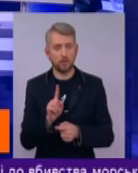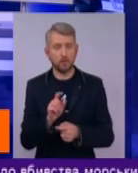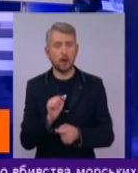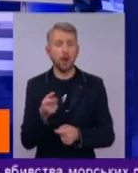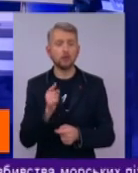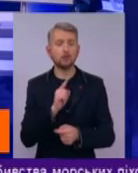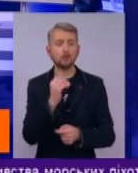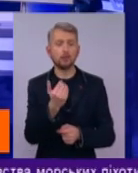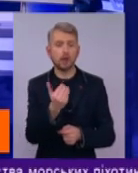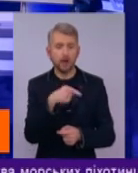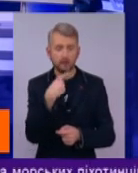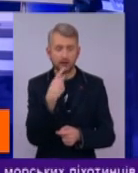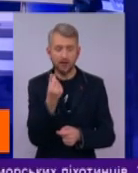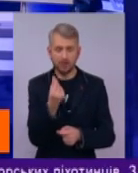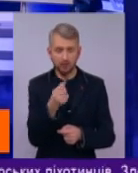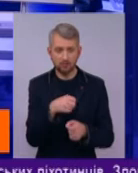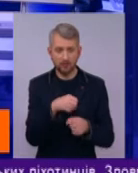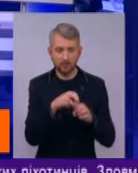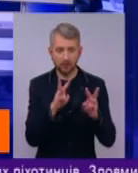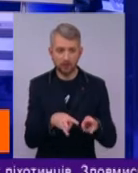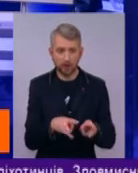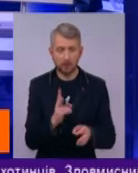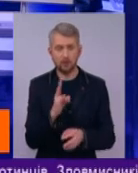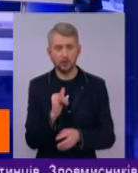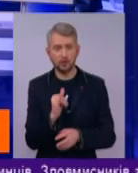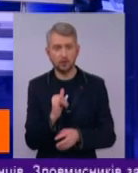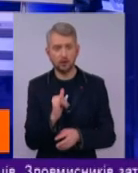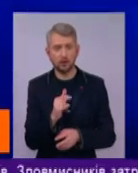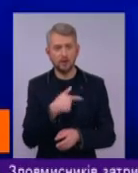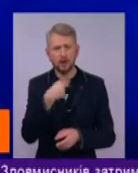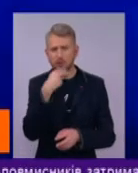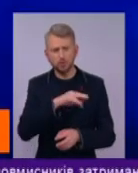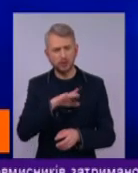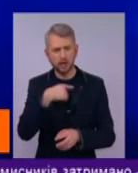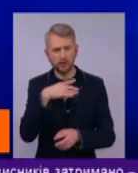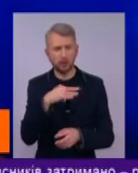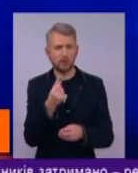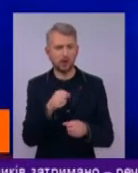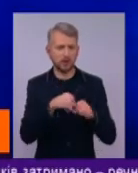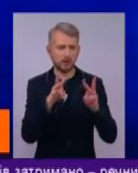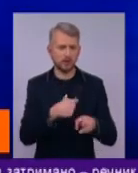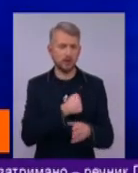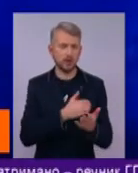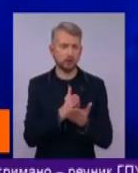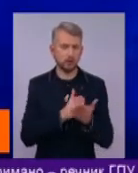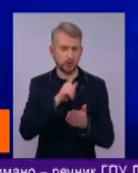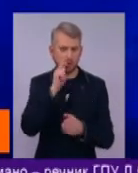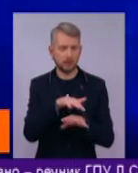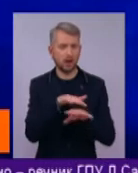то, что вы говорите, денежное содержание, ну, нам лучше не говорить о денежном содержании военнослужащих украинской